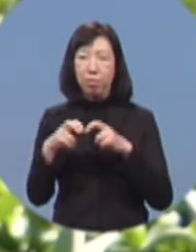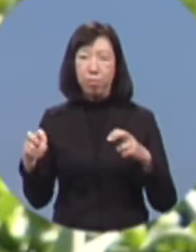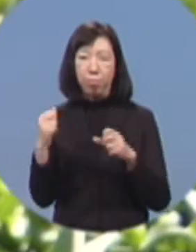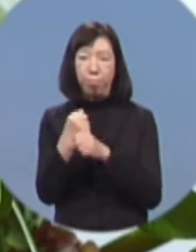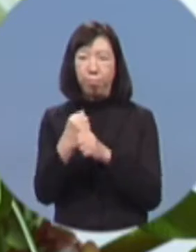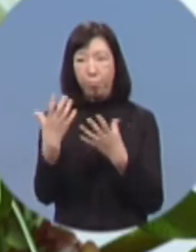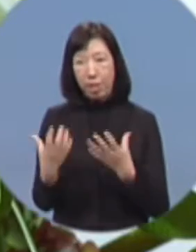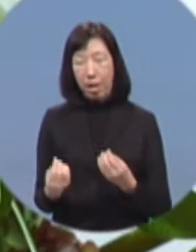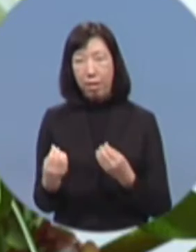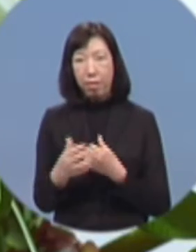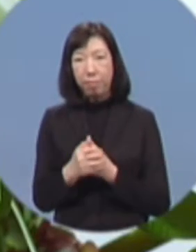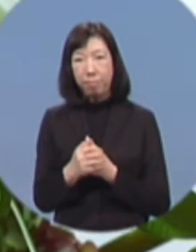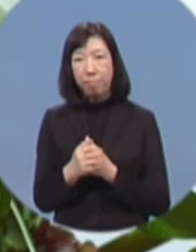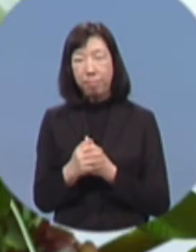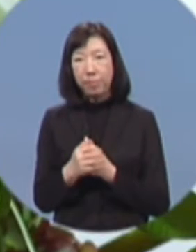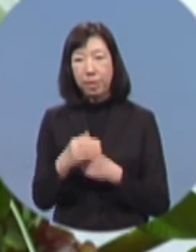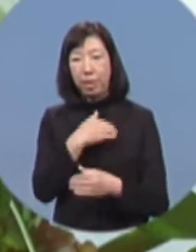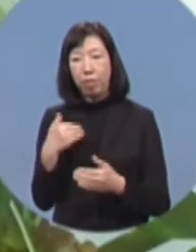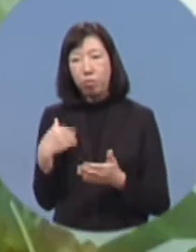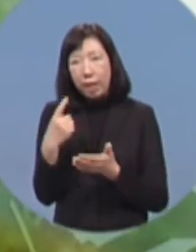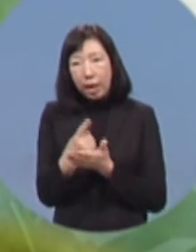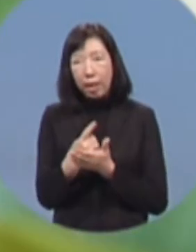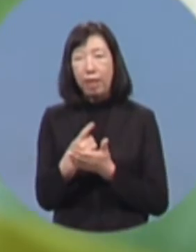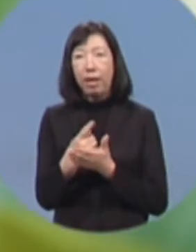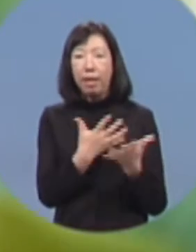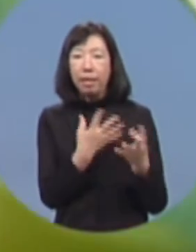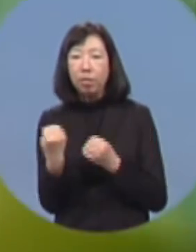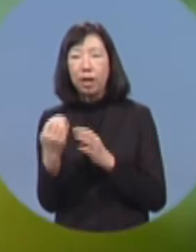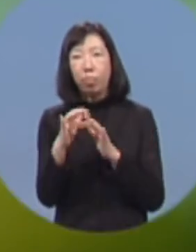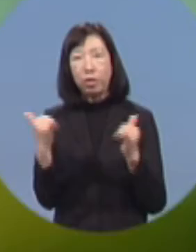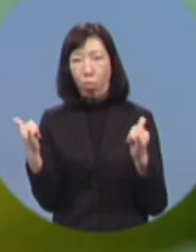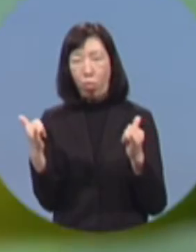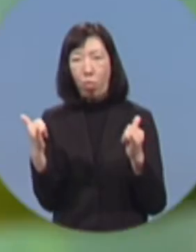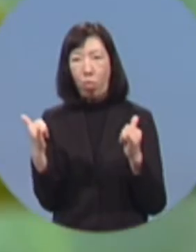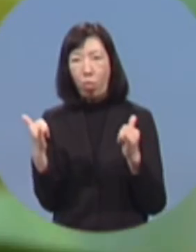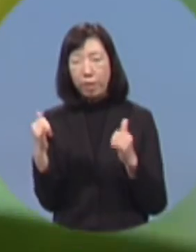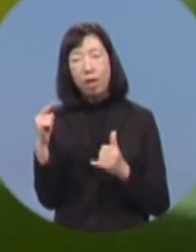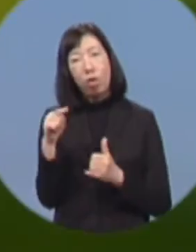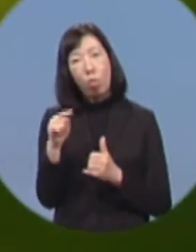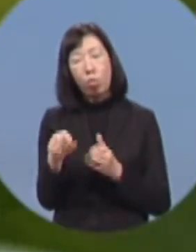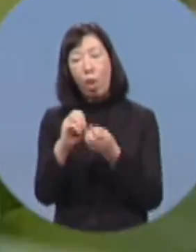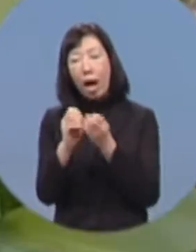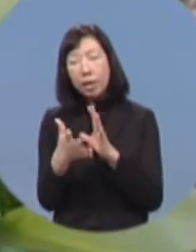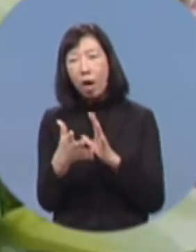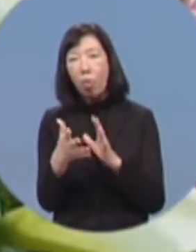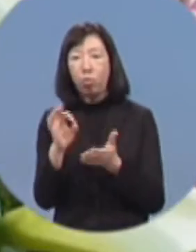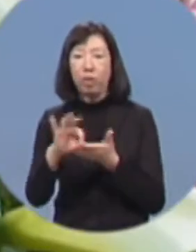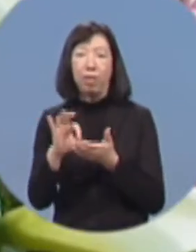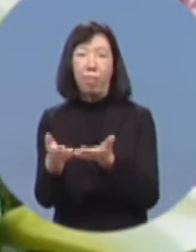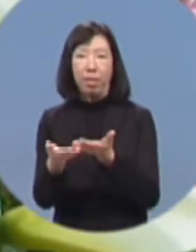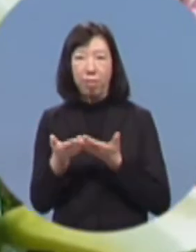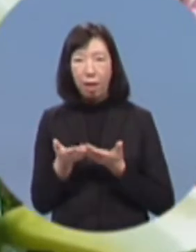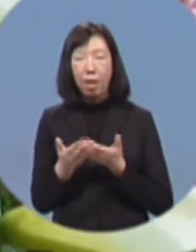ーになります。で、なるべく多くの方々にこのブリリアントベルという品種を使ってい